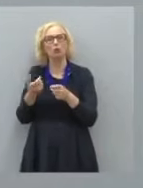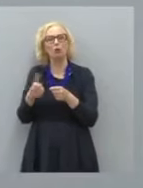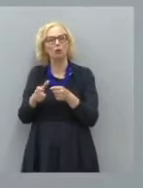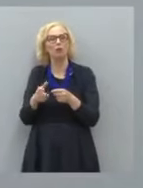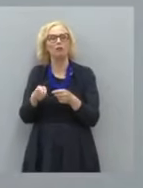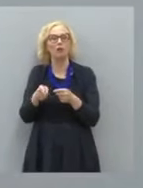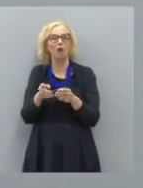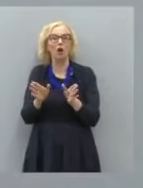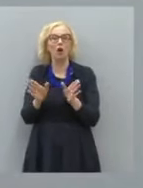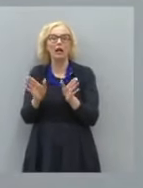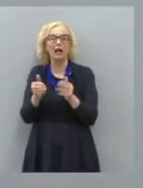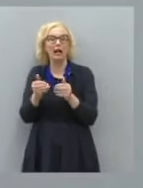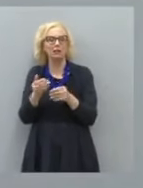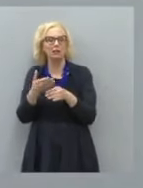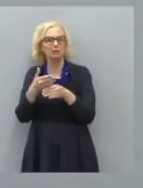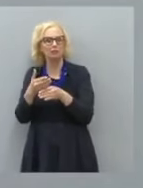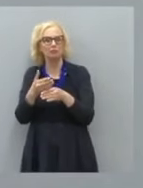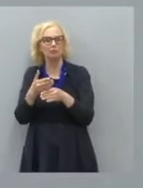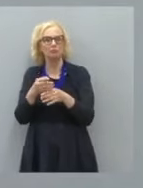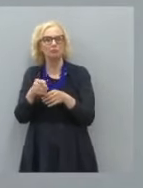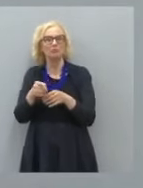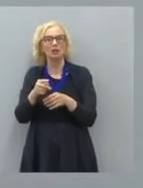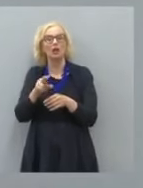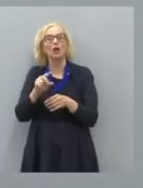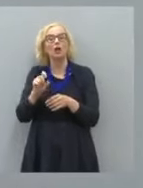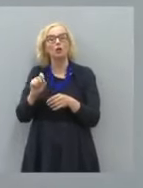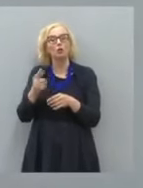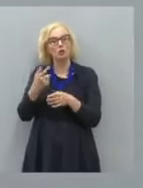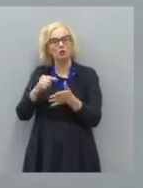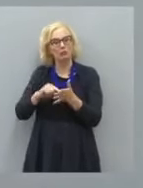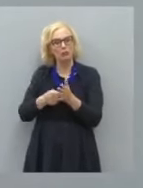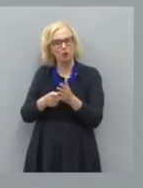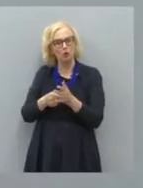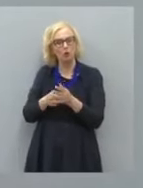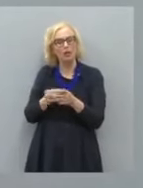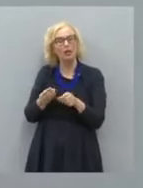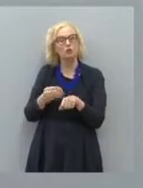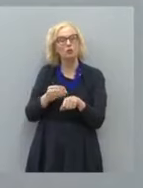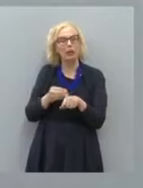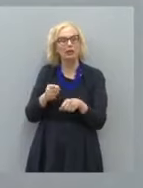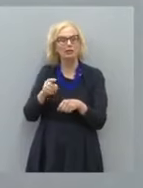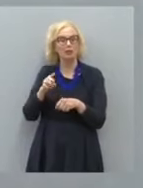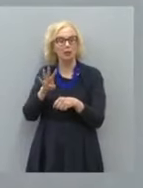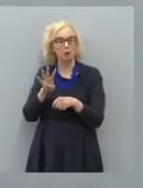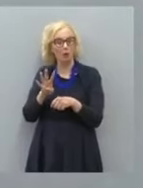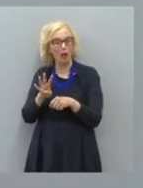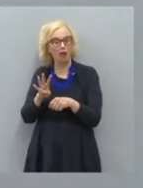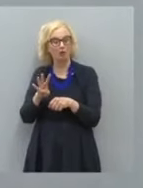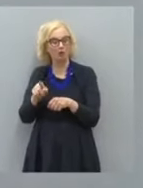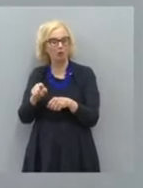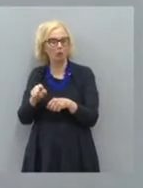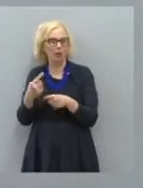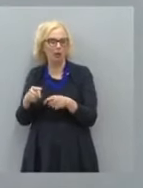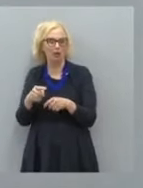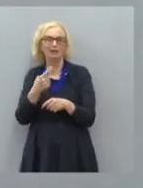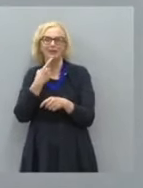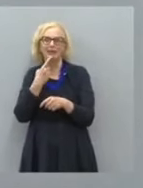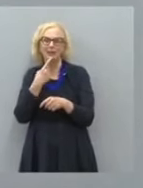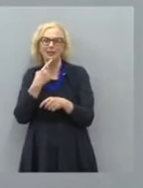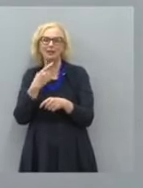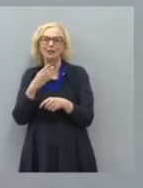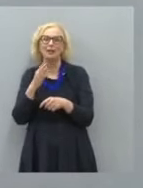frazionamento delle classi 12 milioni per le supplenze durante il comic 4 per gli studenti con bisogni educativi speciali anche questo